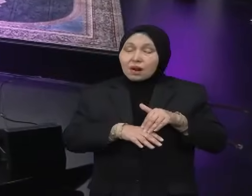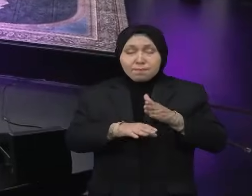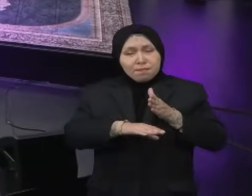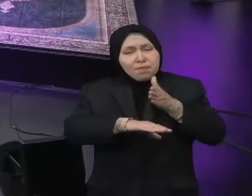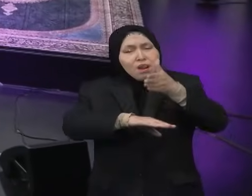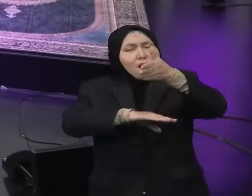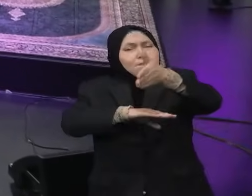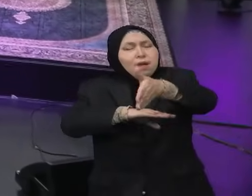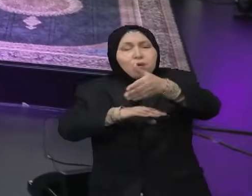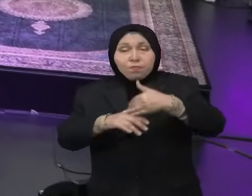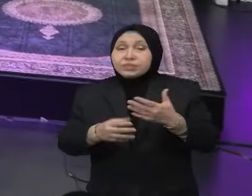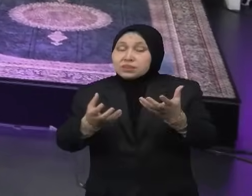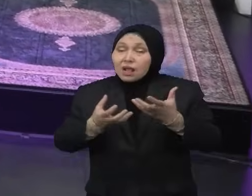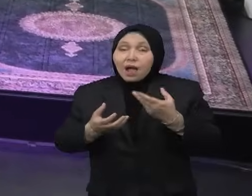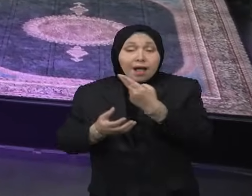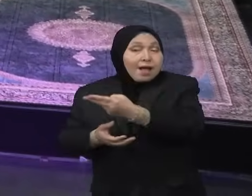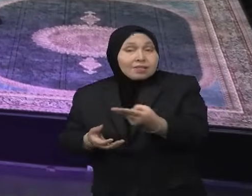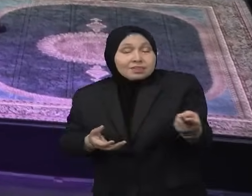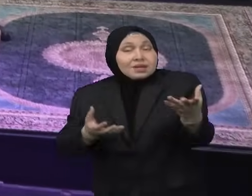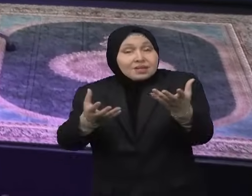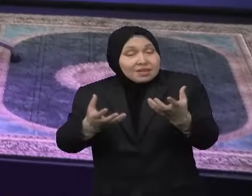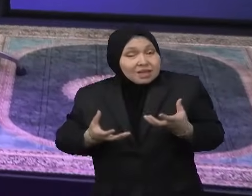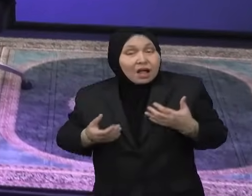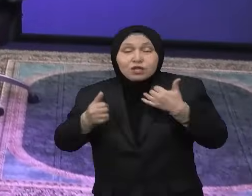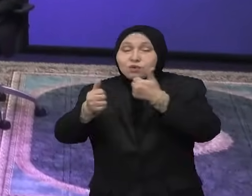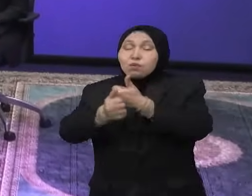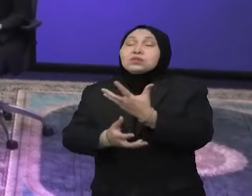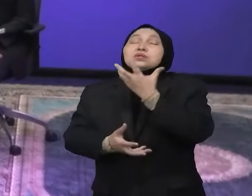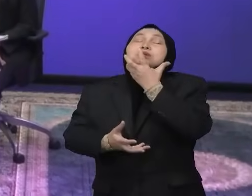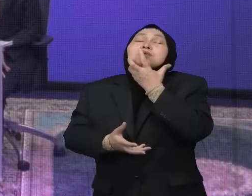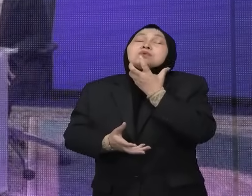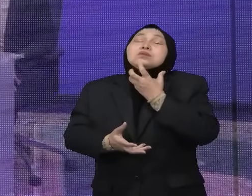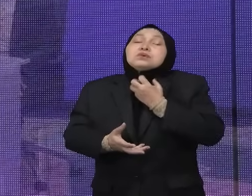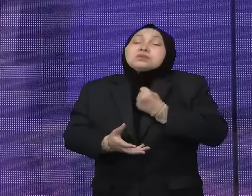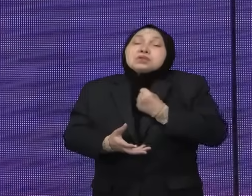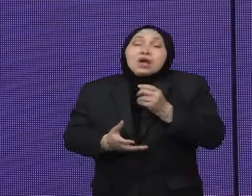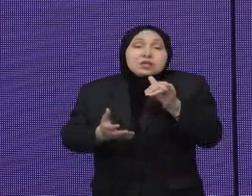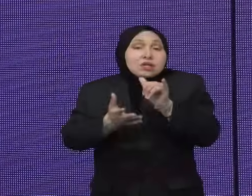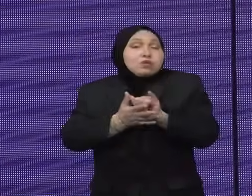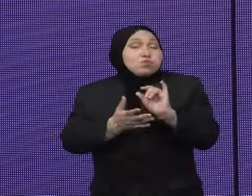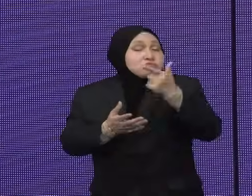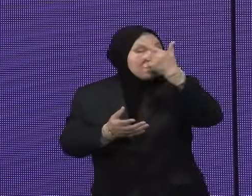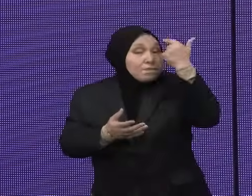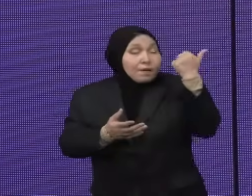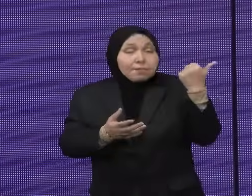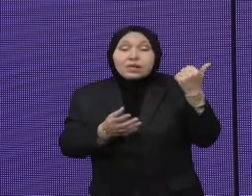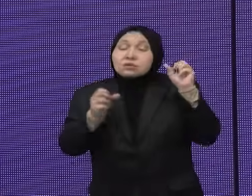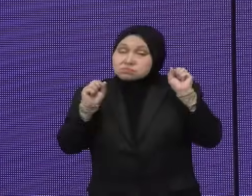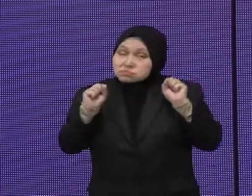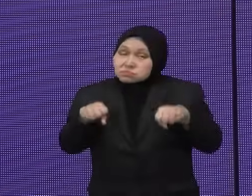ya. Mereka nakkan harta, mereka nak ikut pada hawa nafsu mereka, dan itu sebab mereka